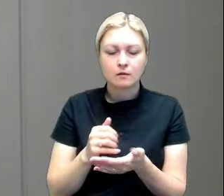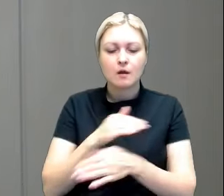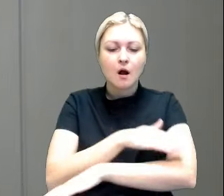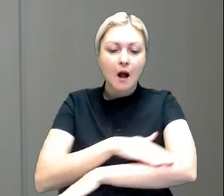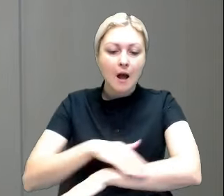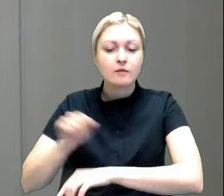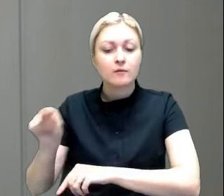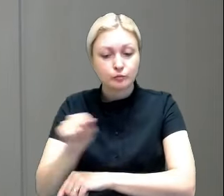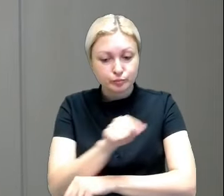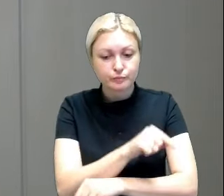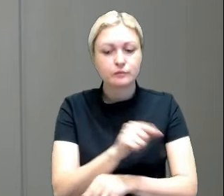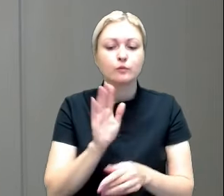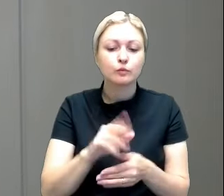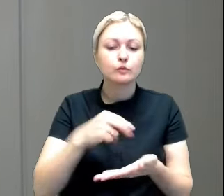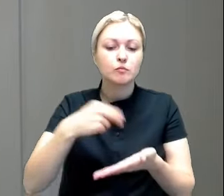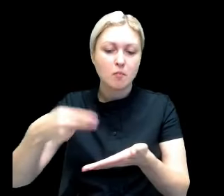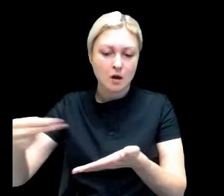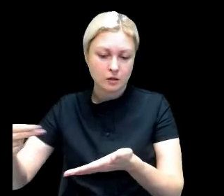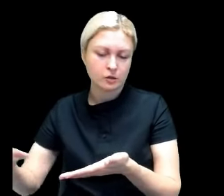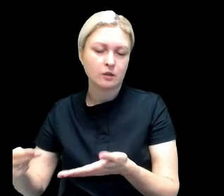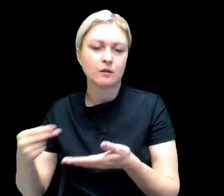ačiū už dėmesį dėkui